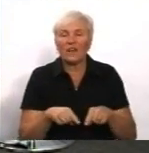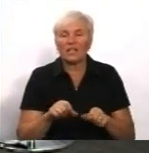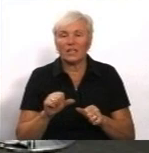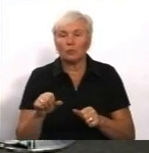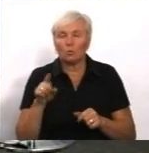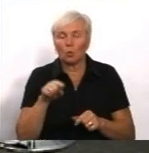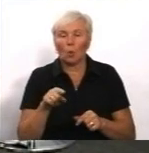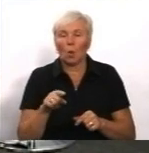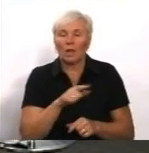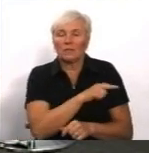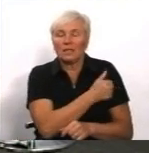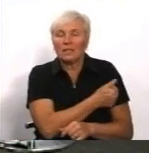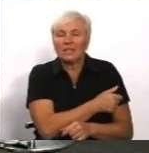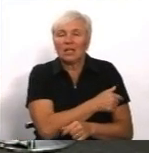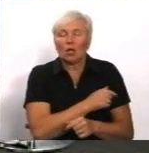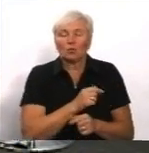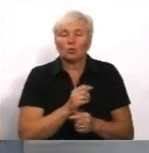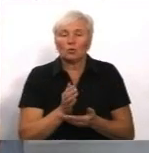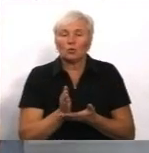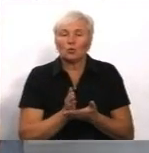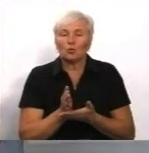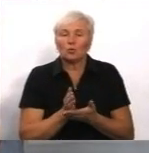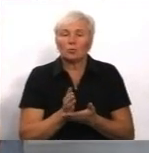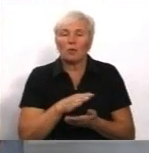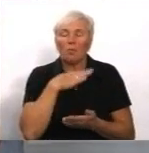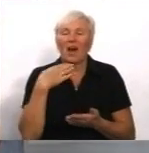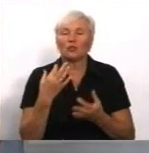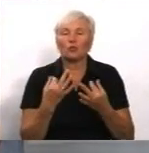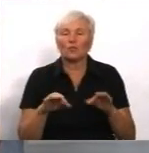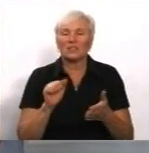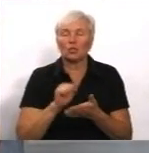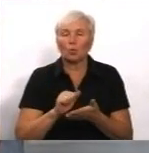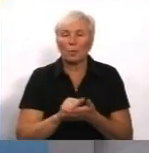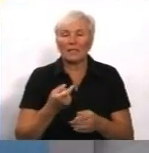санітарного законодавства дуже багато дозвільних документів. Це і